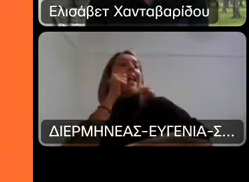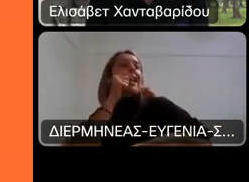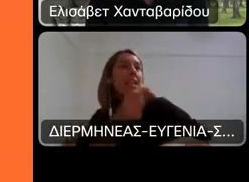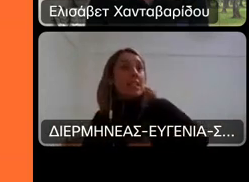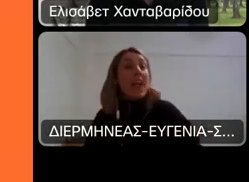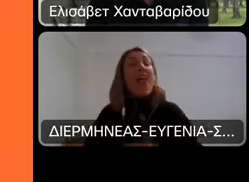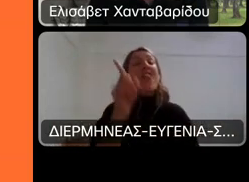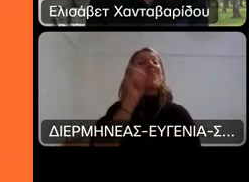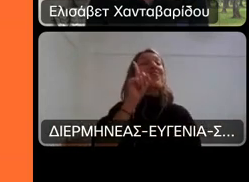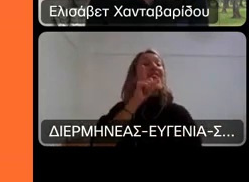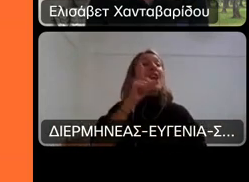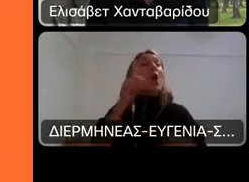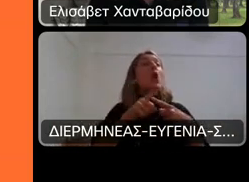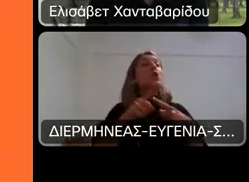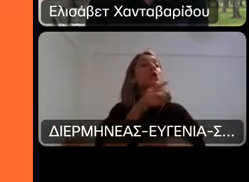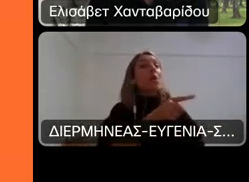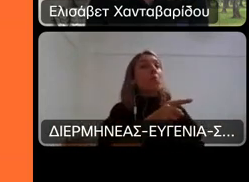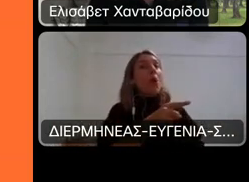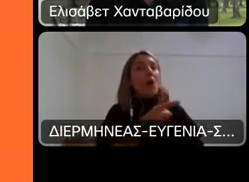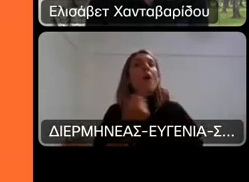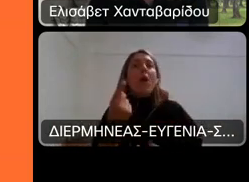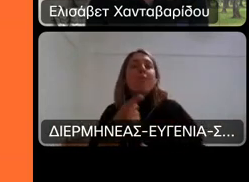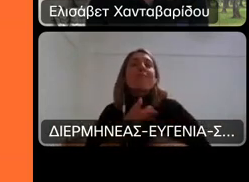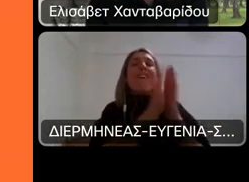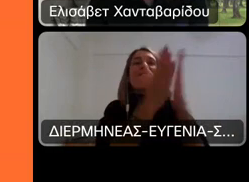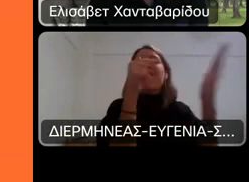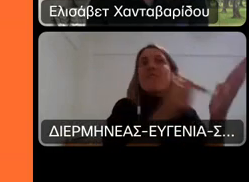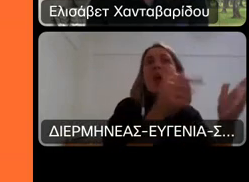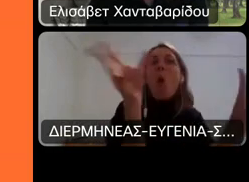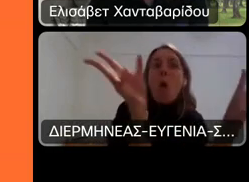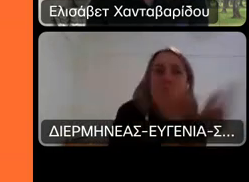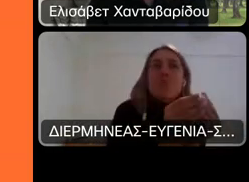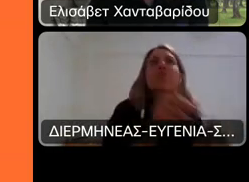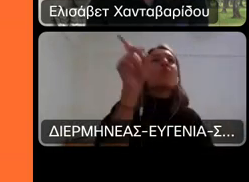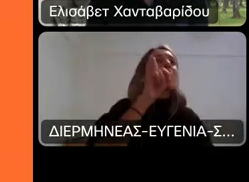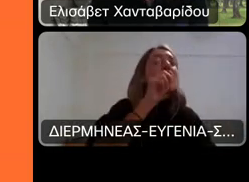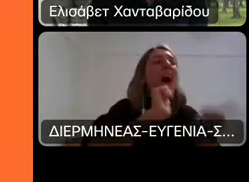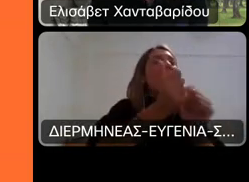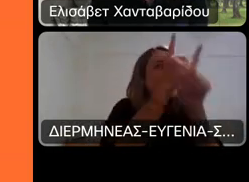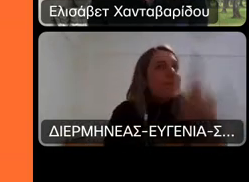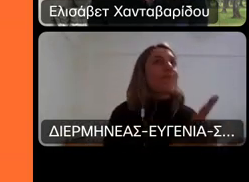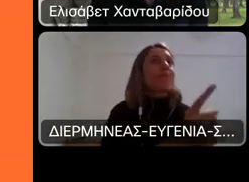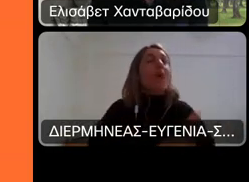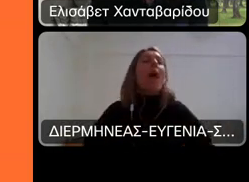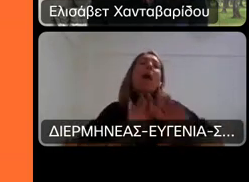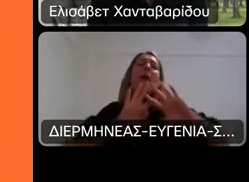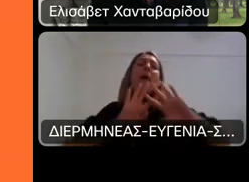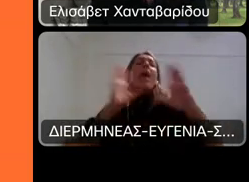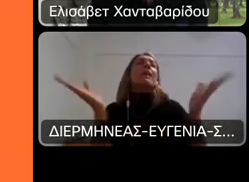το χρησιμοποιούμε όταν το βιβλίο αναφέρεται συγκεκριμένα για γυναίκες αθλήτριες. Σε αντίθετες περιπτώσεις, μιλάμε για αθλητές, για